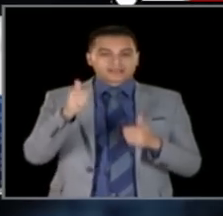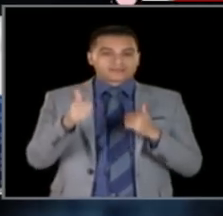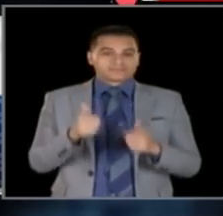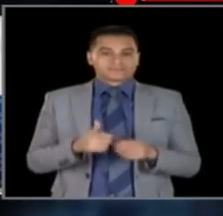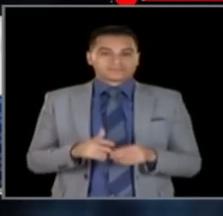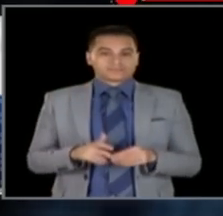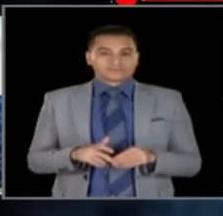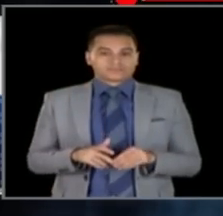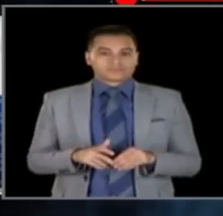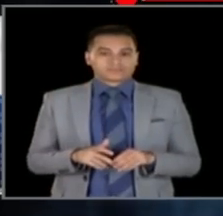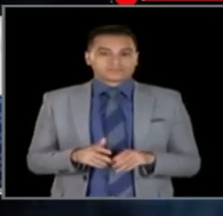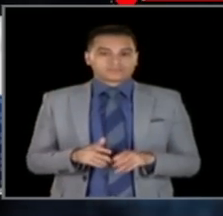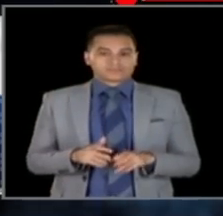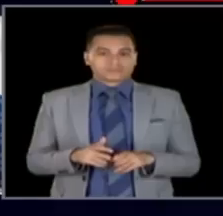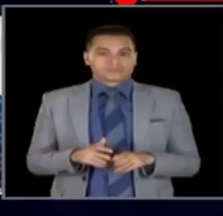أونسا.